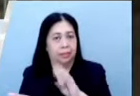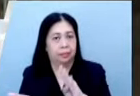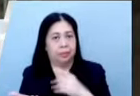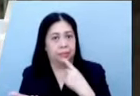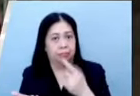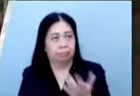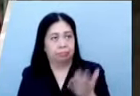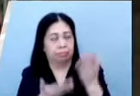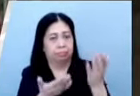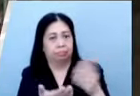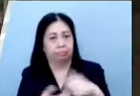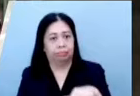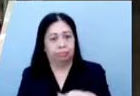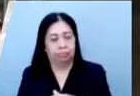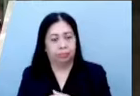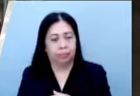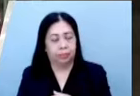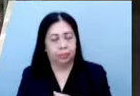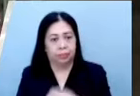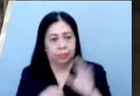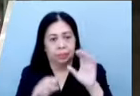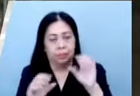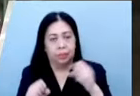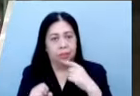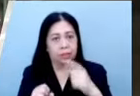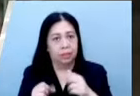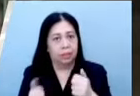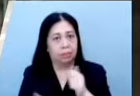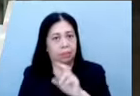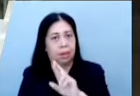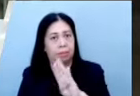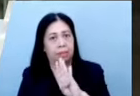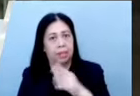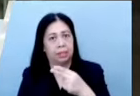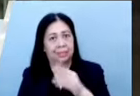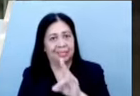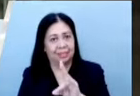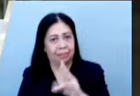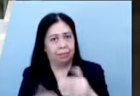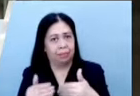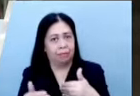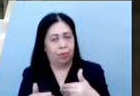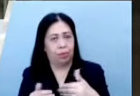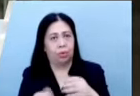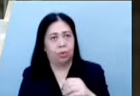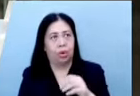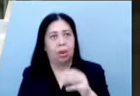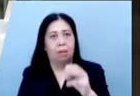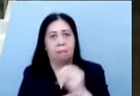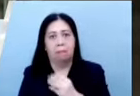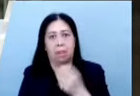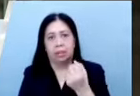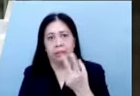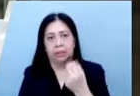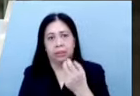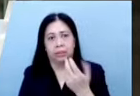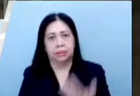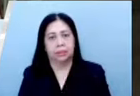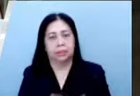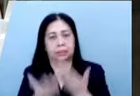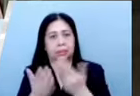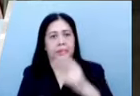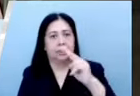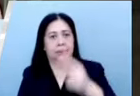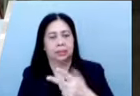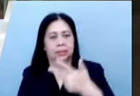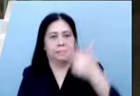Kung maaprubahan sa ikalawang pagbasa ang RBH 7 bago o pagsapit ng March 13, isasalang na ito sa ikatlo tuling